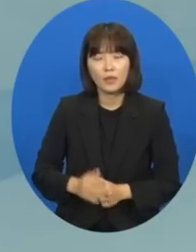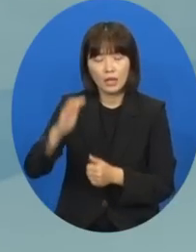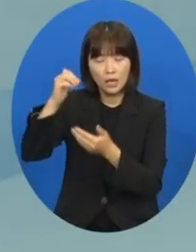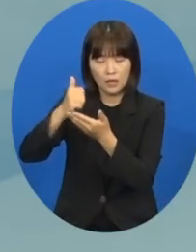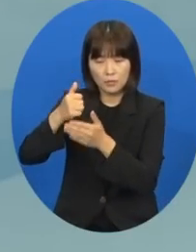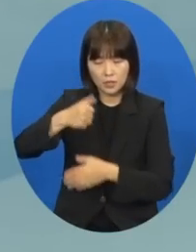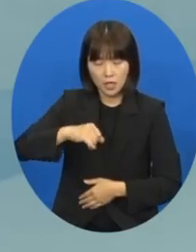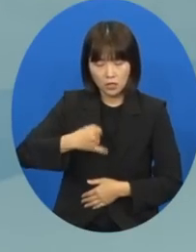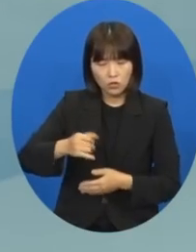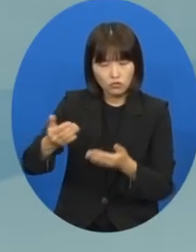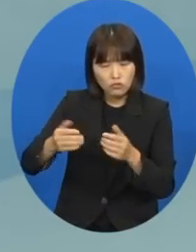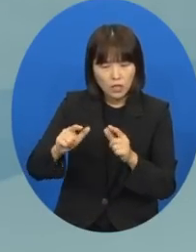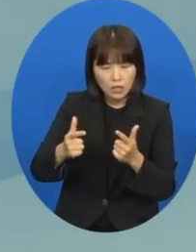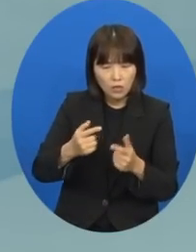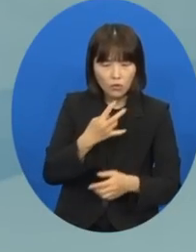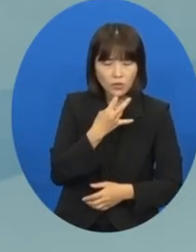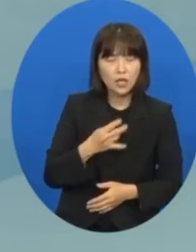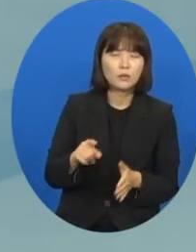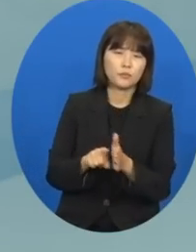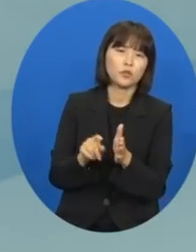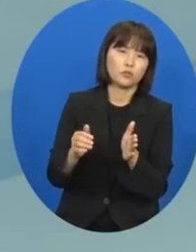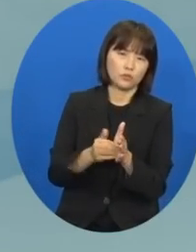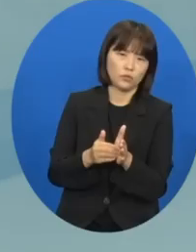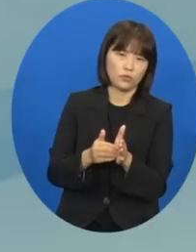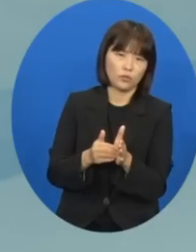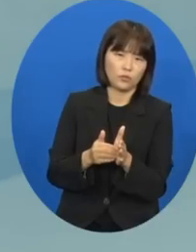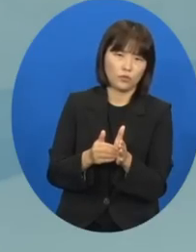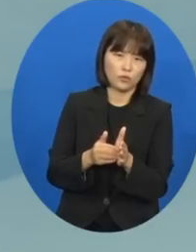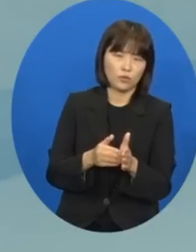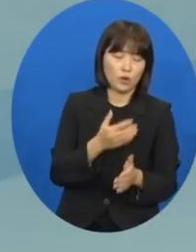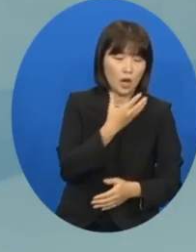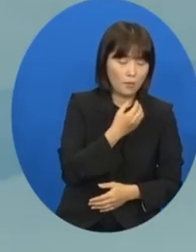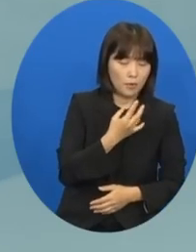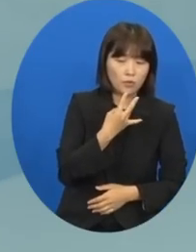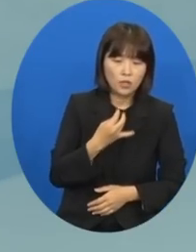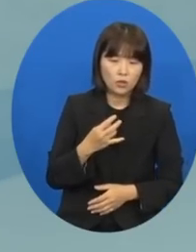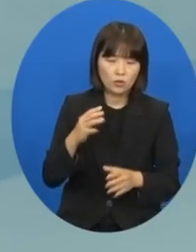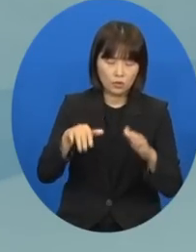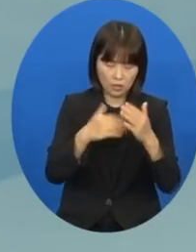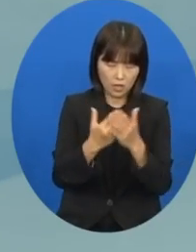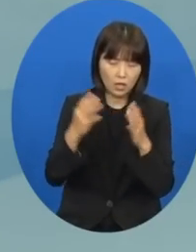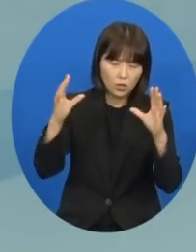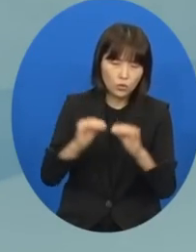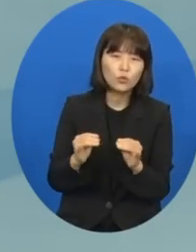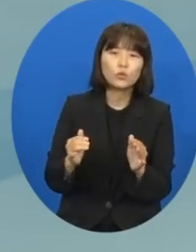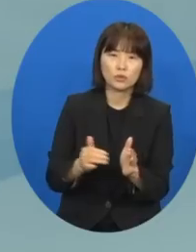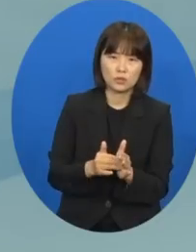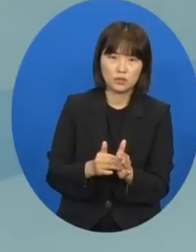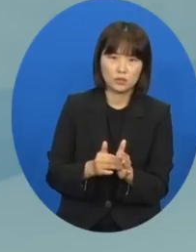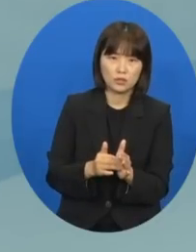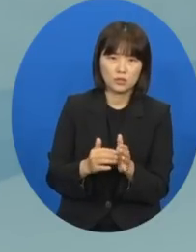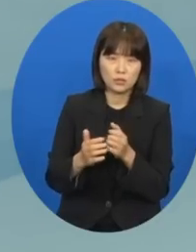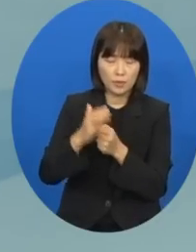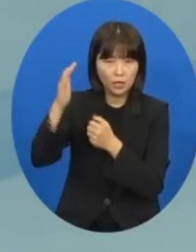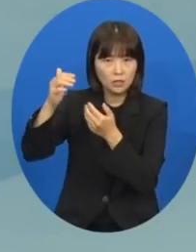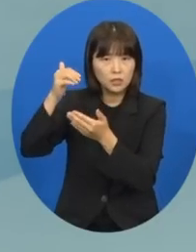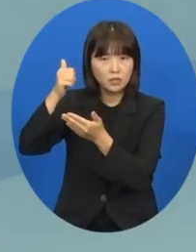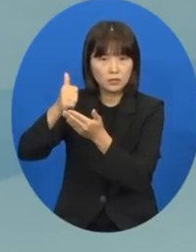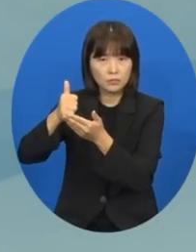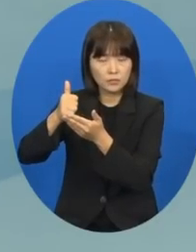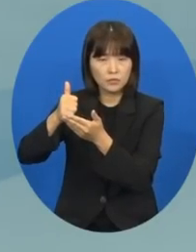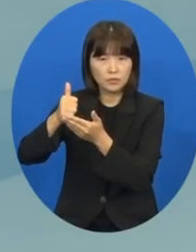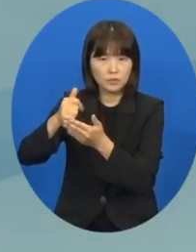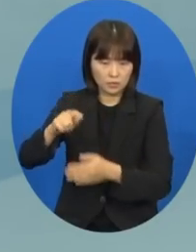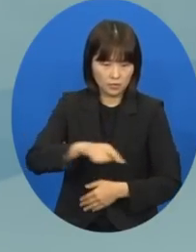분명 믿었습니다. 사례도 아브라함도 다 동의를 했습니다. 그래서 하나님은 그러면 너의